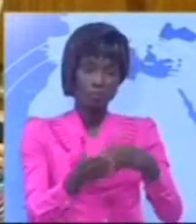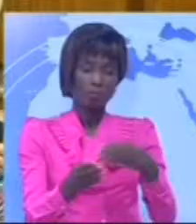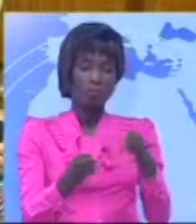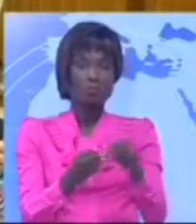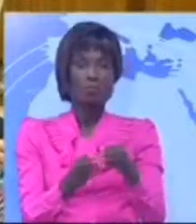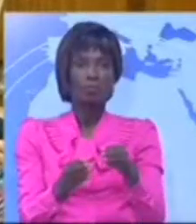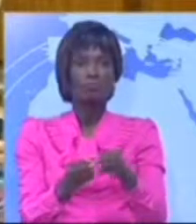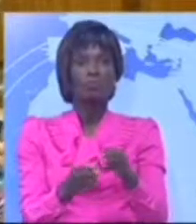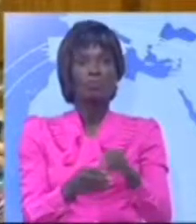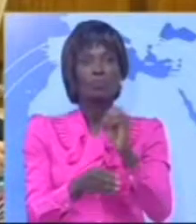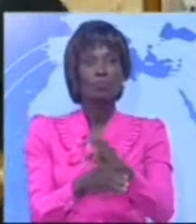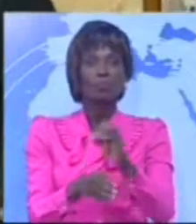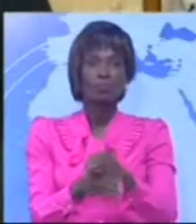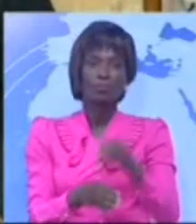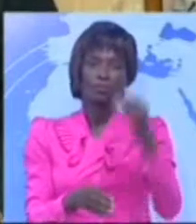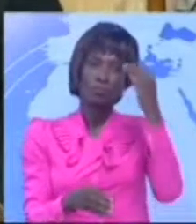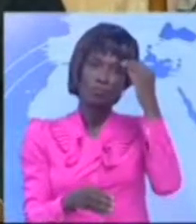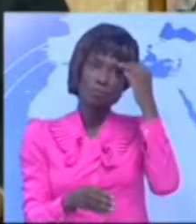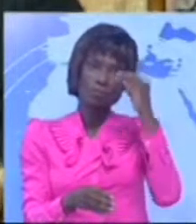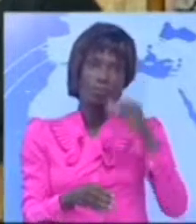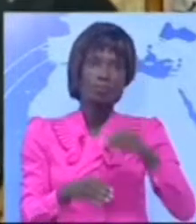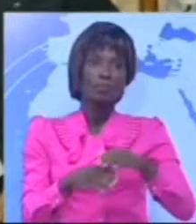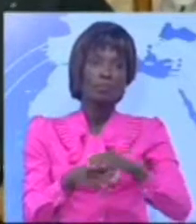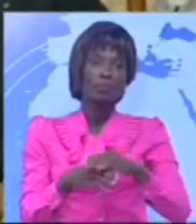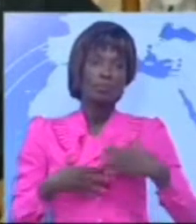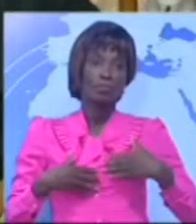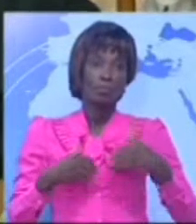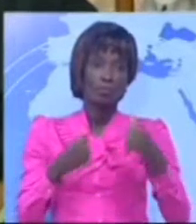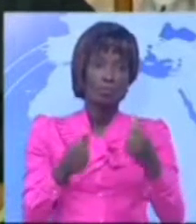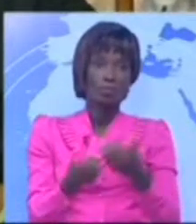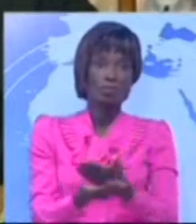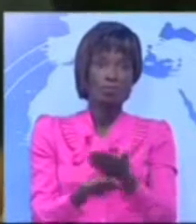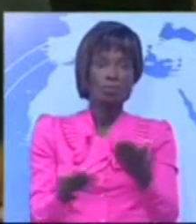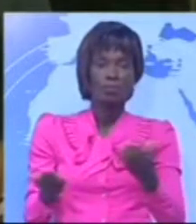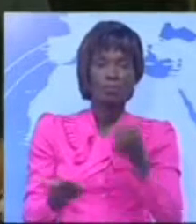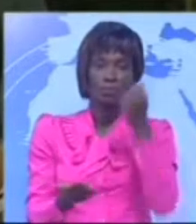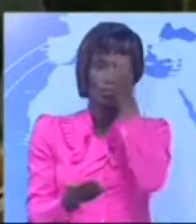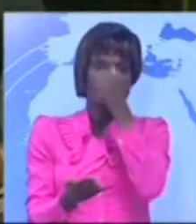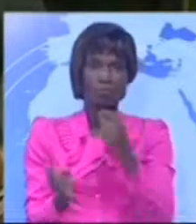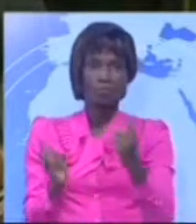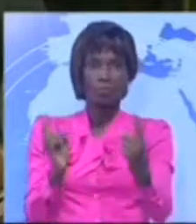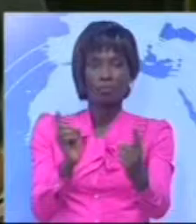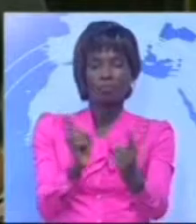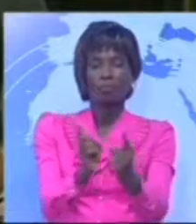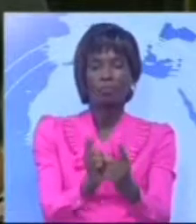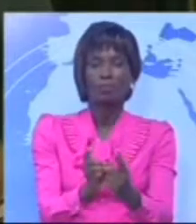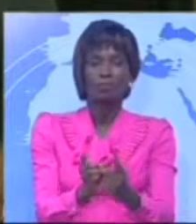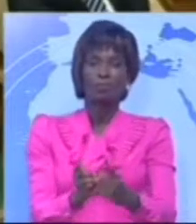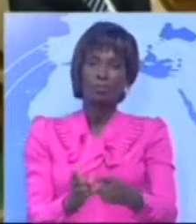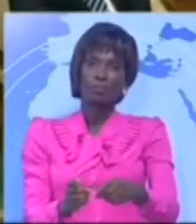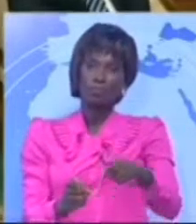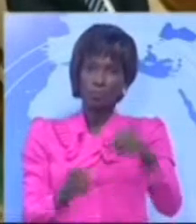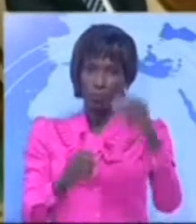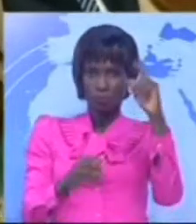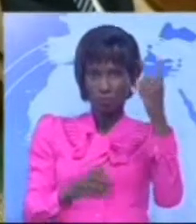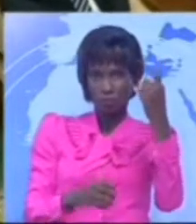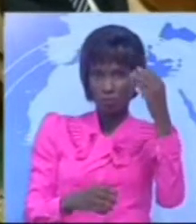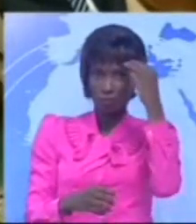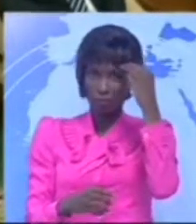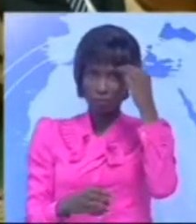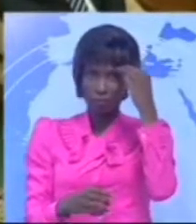venu entretenir le premier ministre chef du gouvernement, le professeur Daniel Onondo, sur un certain nombre de sujets d'importance, d'abord sur le SIDA.